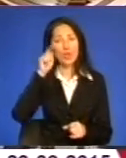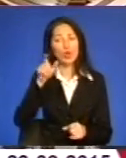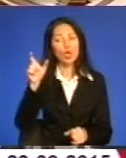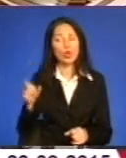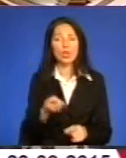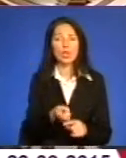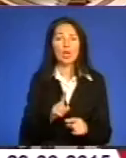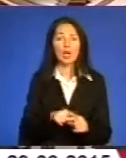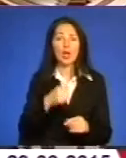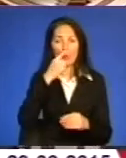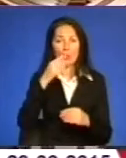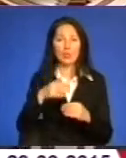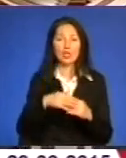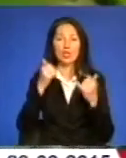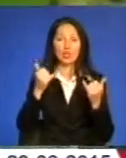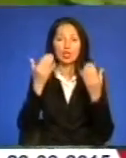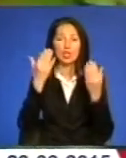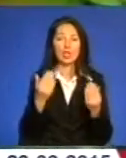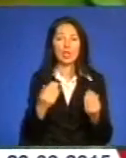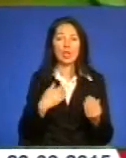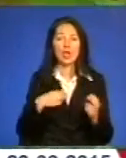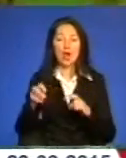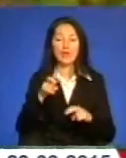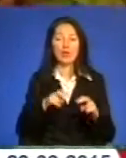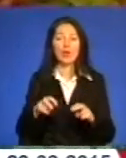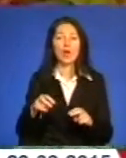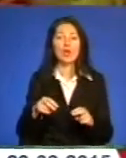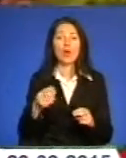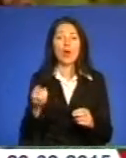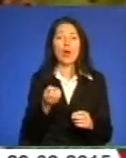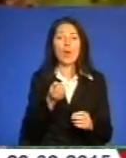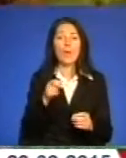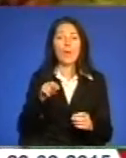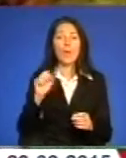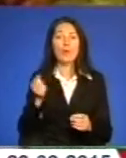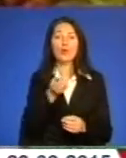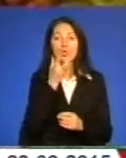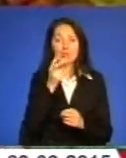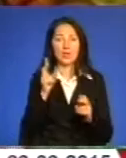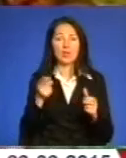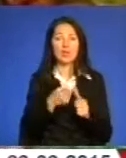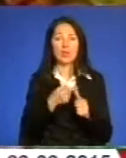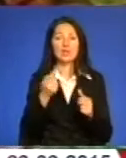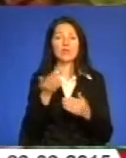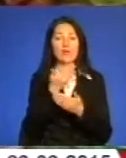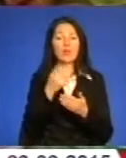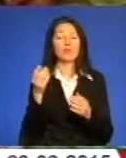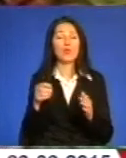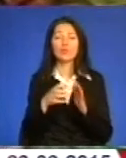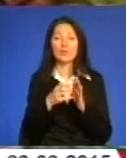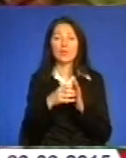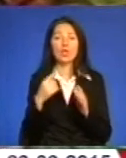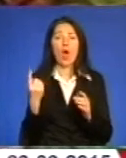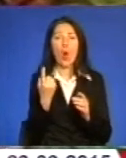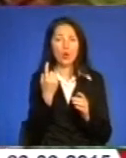яка приближала сьогоднішній день. Я відшукаю папороті цвіт. Назва фільму символічна й одноіменна з одним